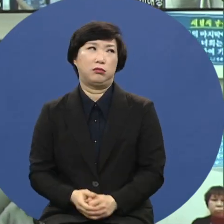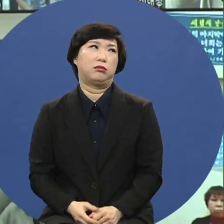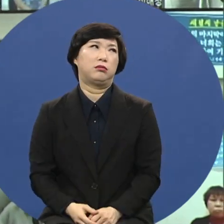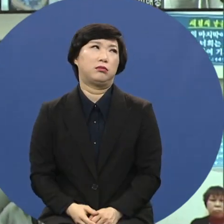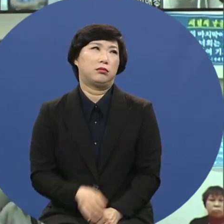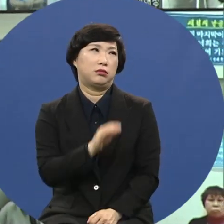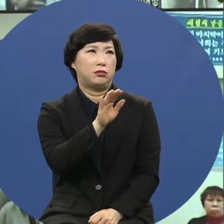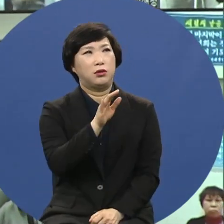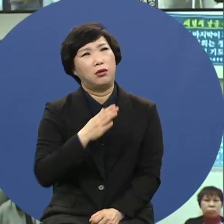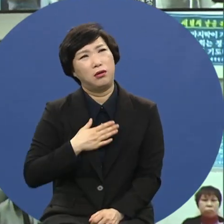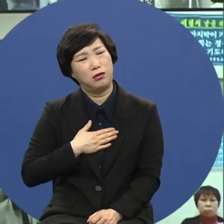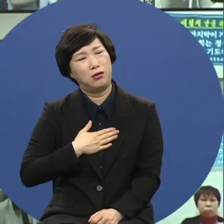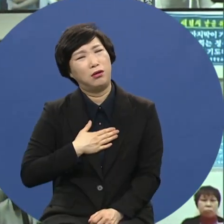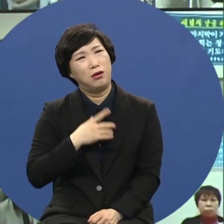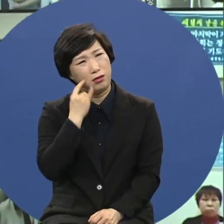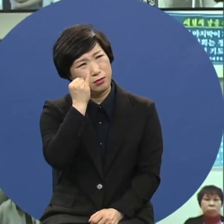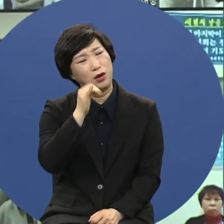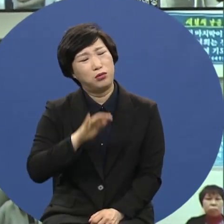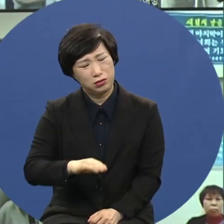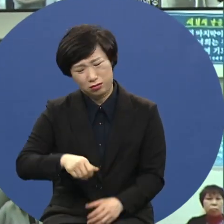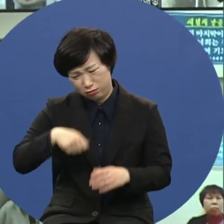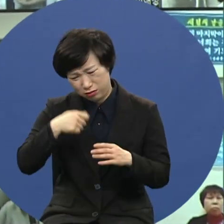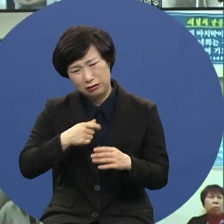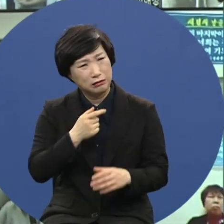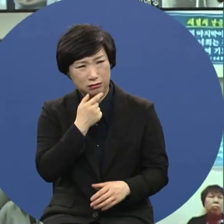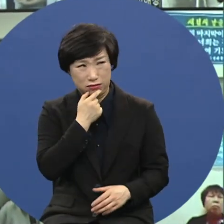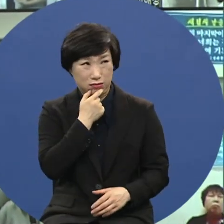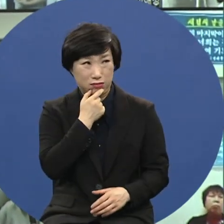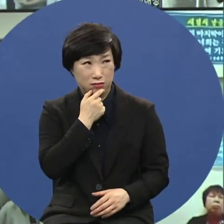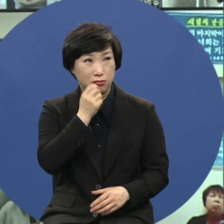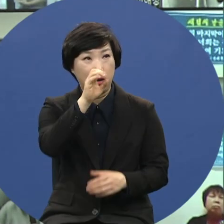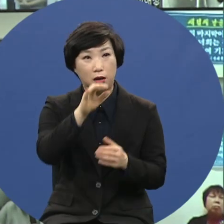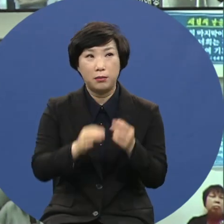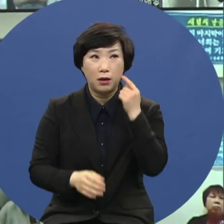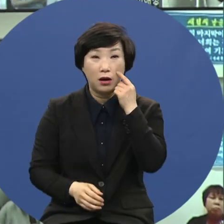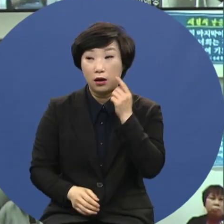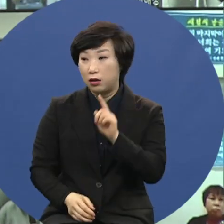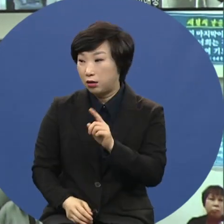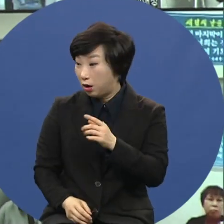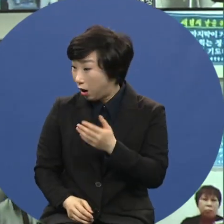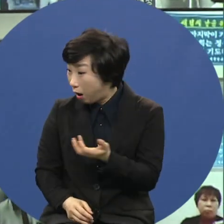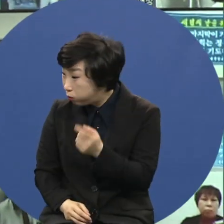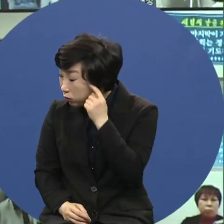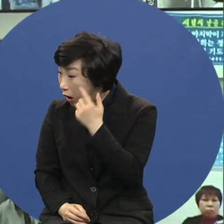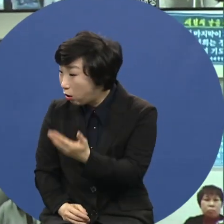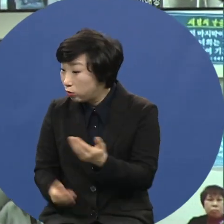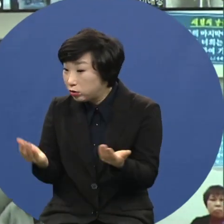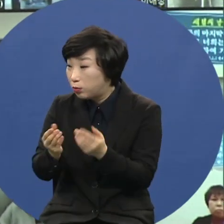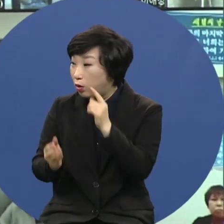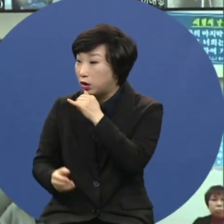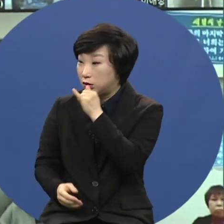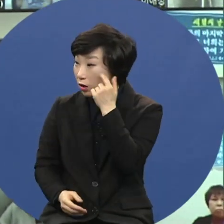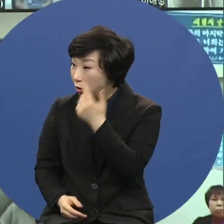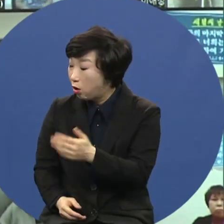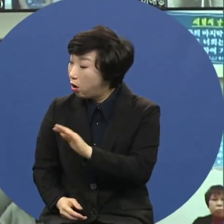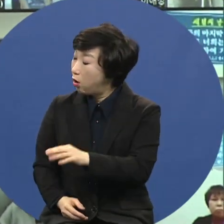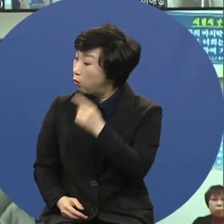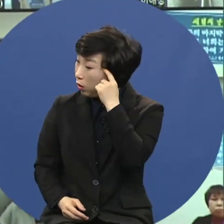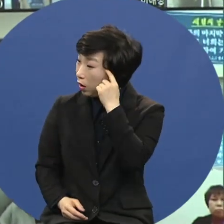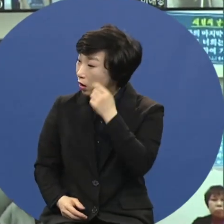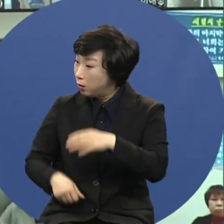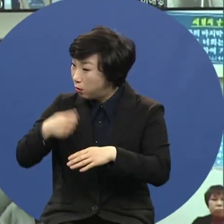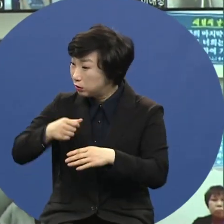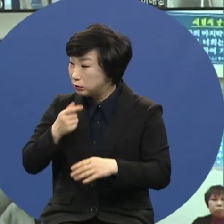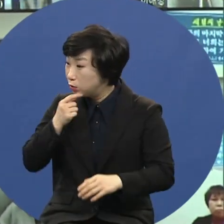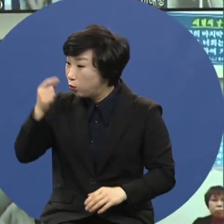엄마 오늘은 밥 먹기 싫어 한마디 해보세요. 어디 아파? 무슨 일 있어? 아니 왜 밥이 먹기